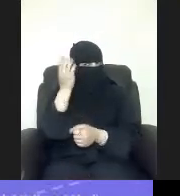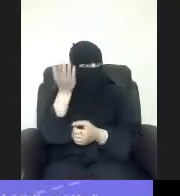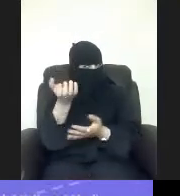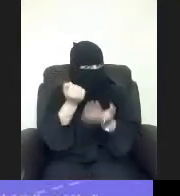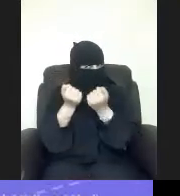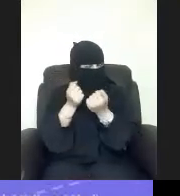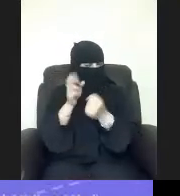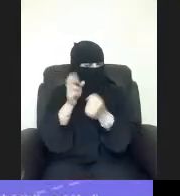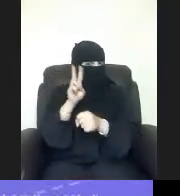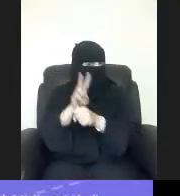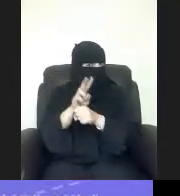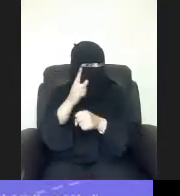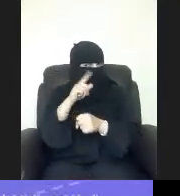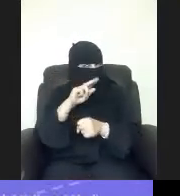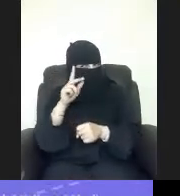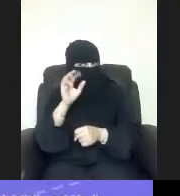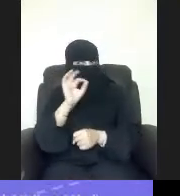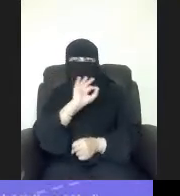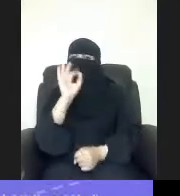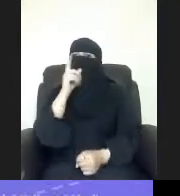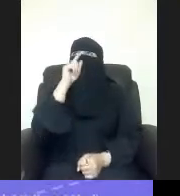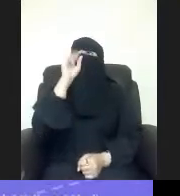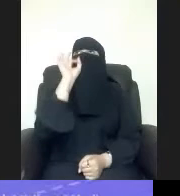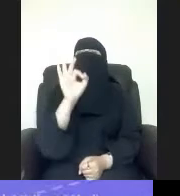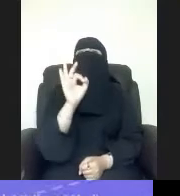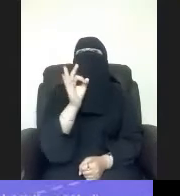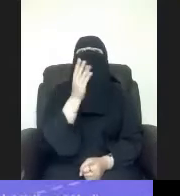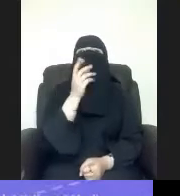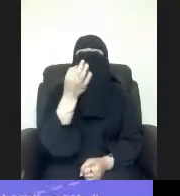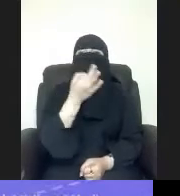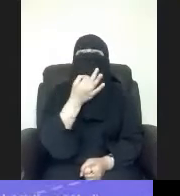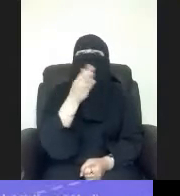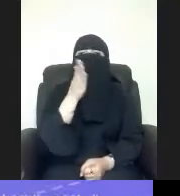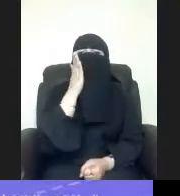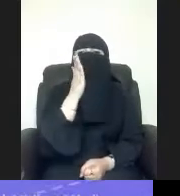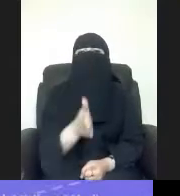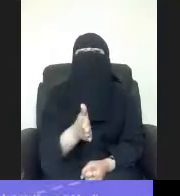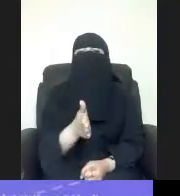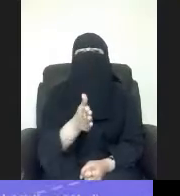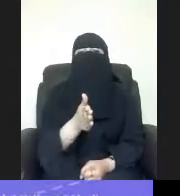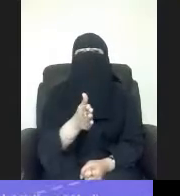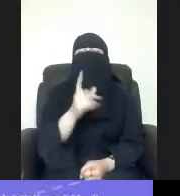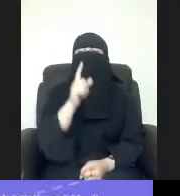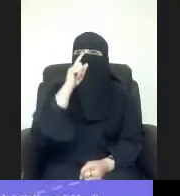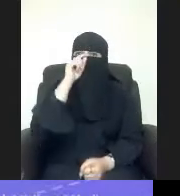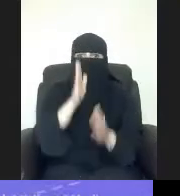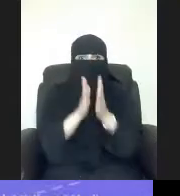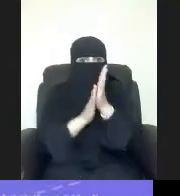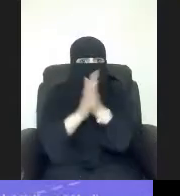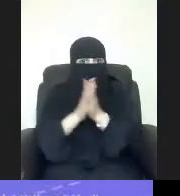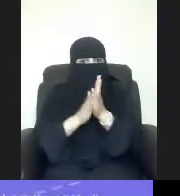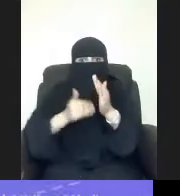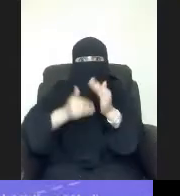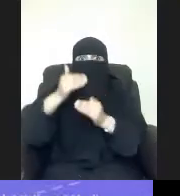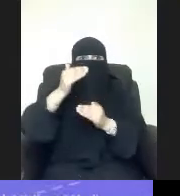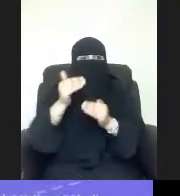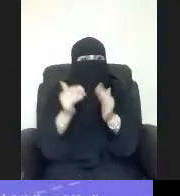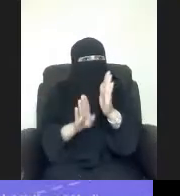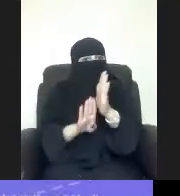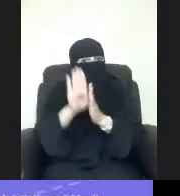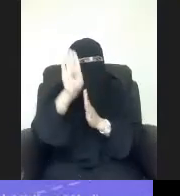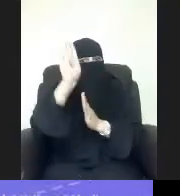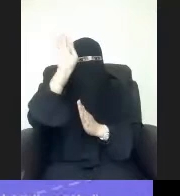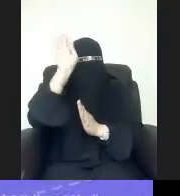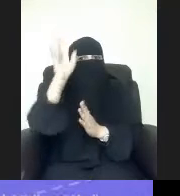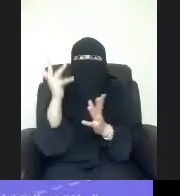احذر أن يفقد طالبك ثقتك، الثقة فيك. ورابعا التعزيز، يجب أن نحرص على قضية التعزيز، يجب أن نعزز للطالب